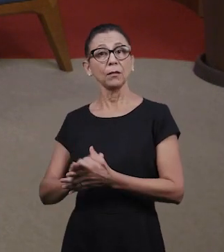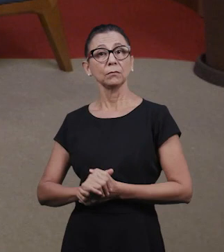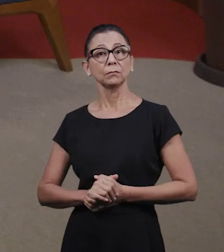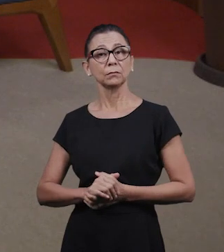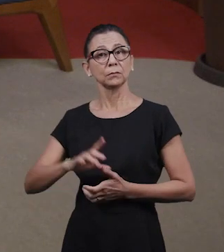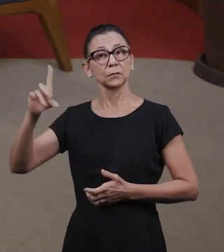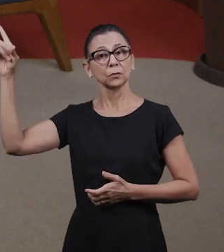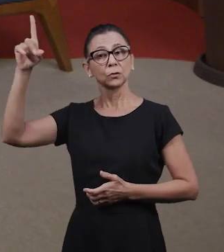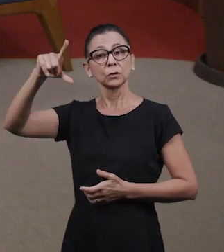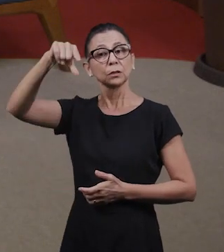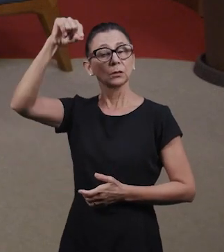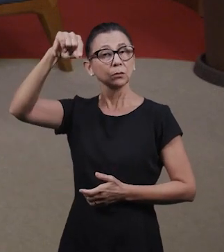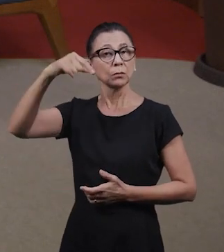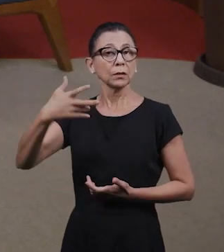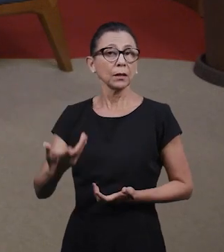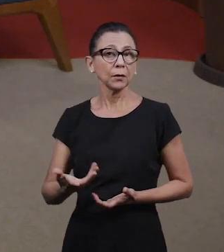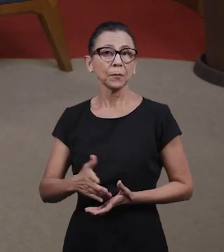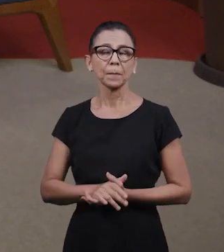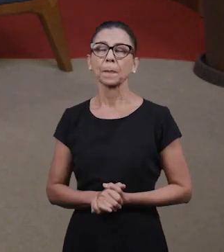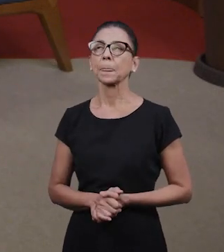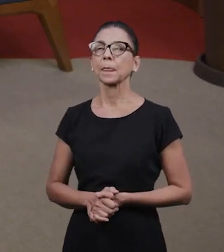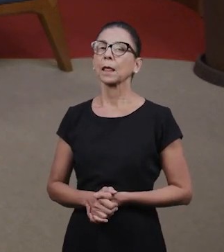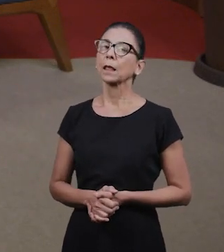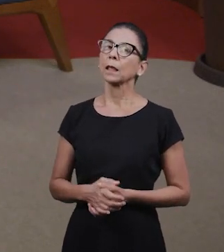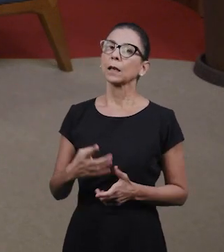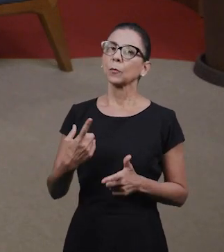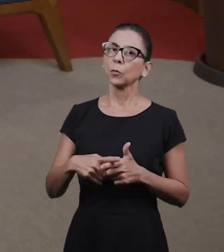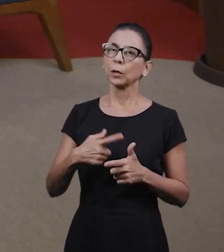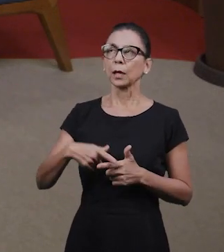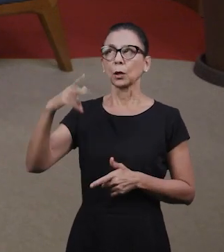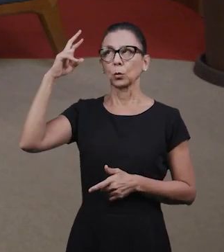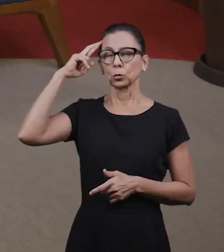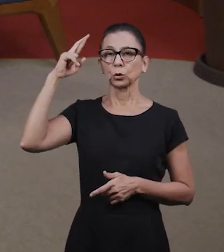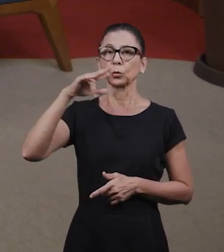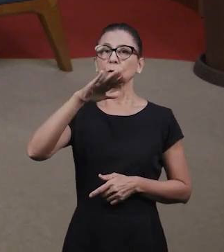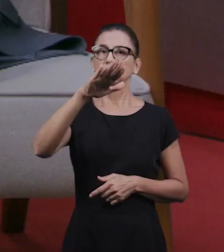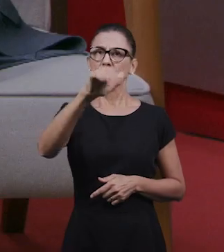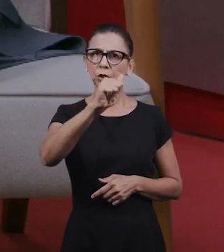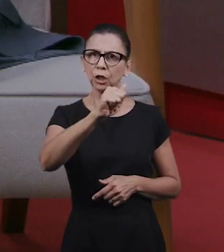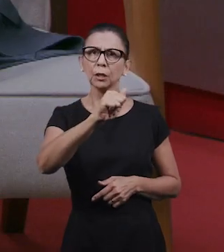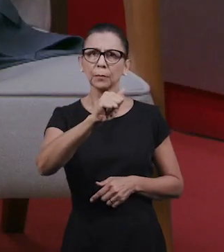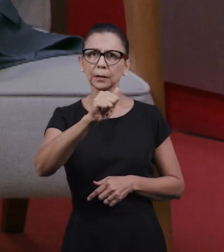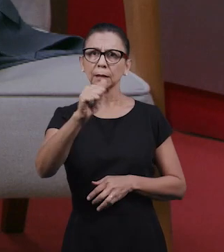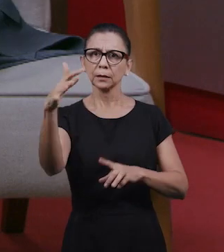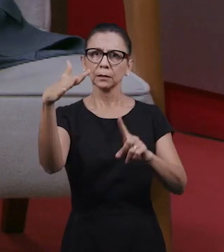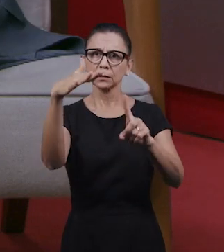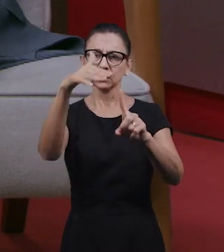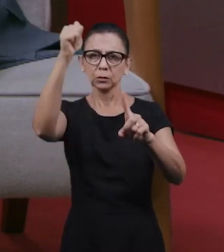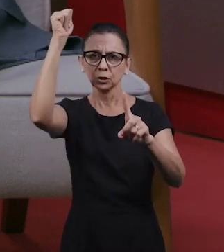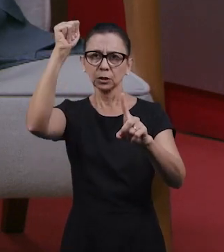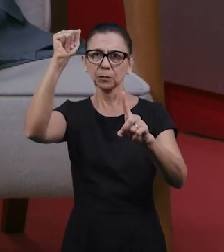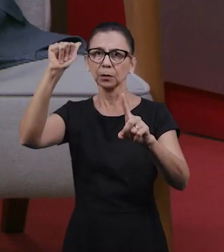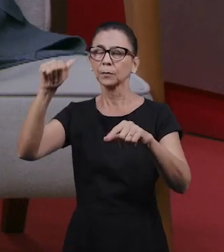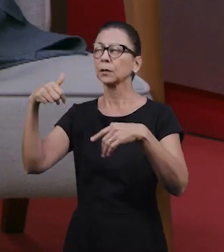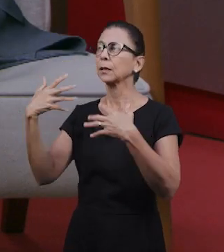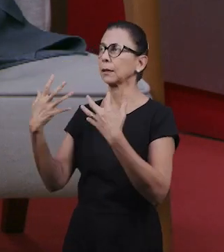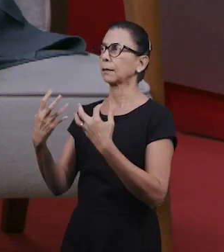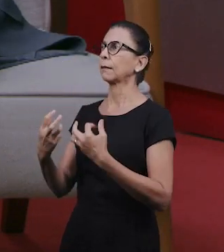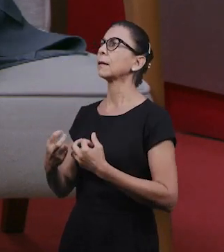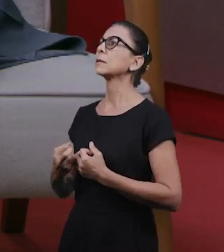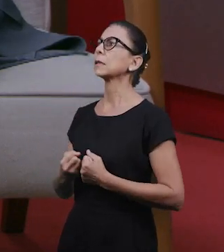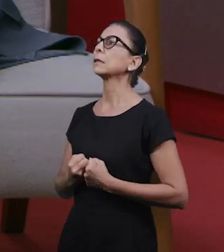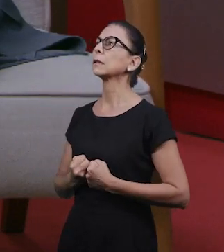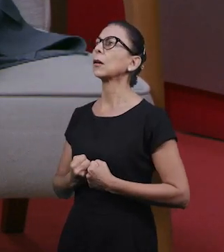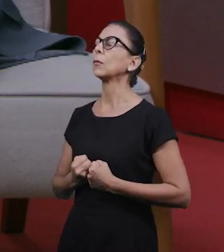Justement, quand le Seigneur nous convoque, nous sommes convoqués pour un appel. Nous